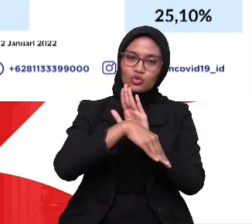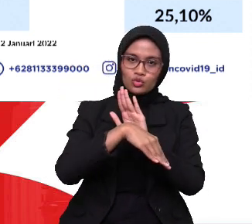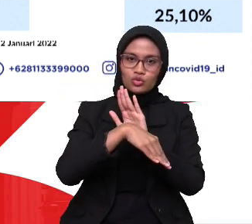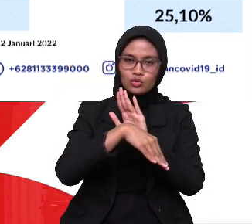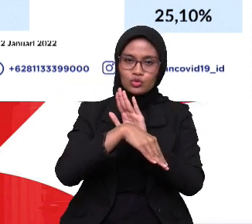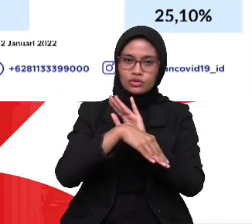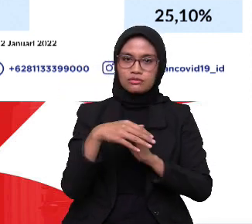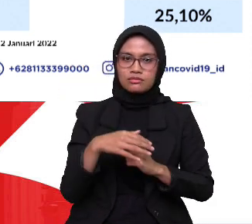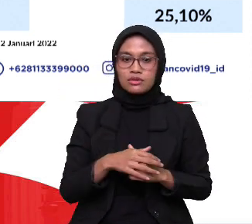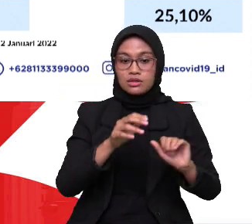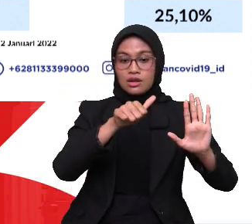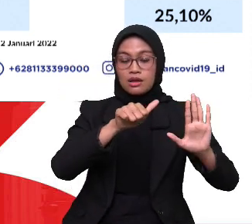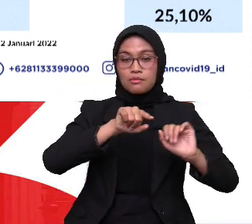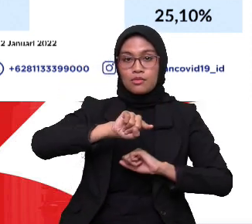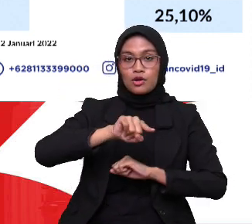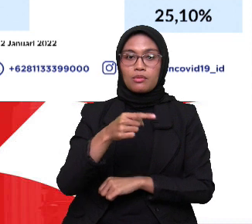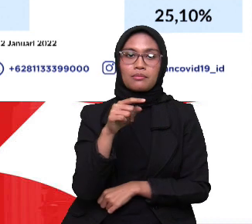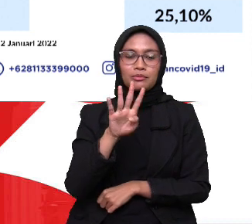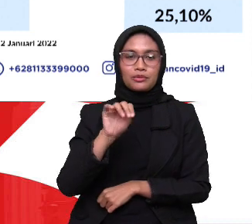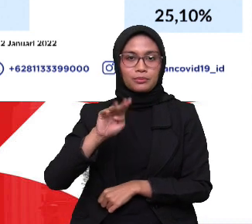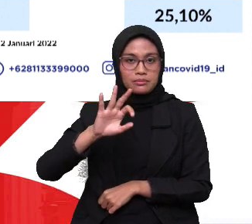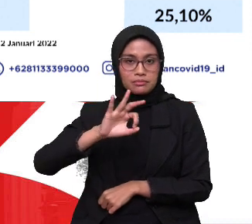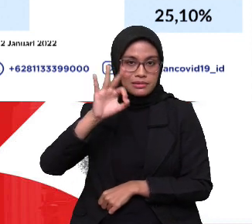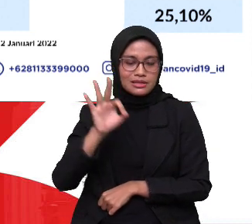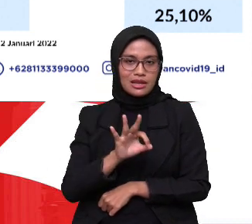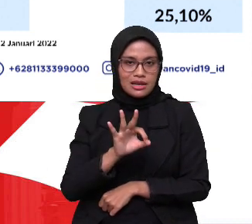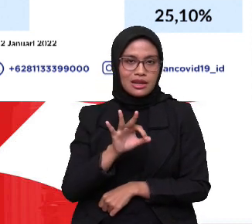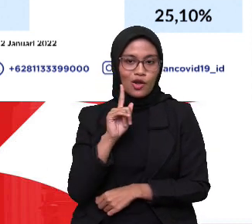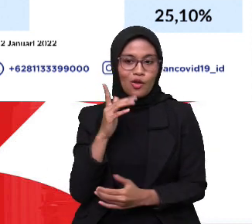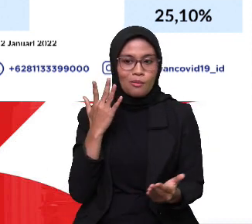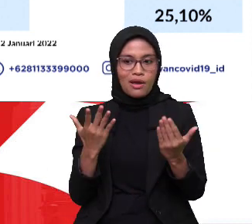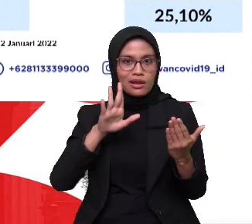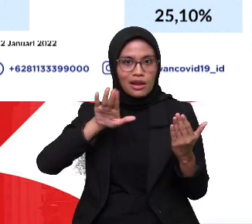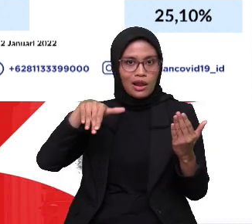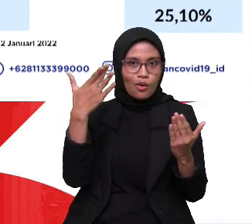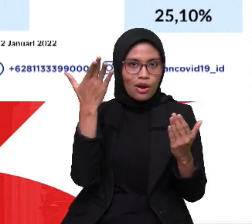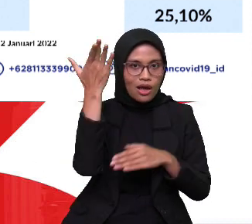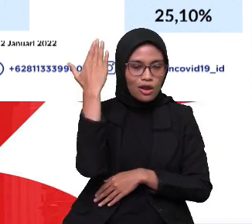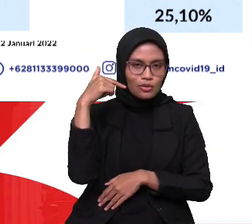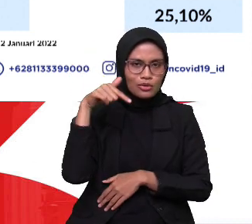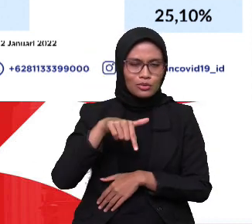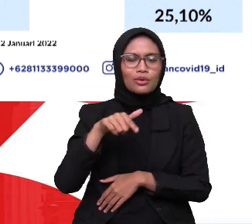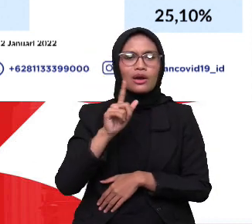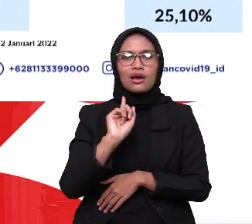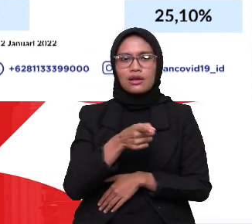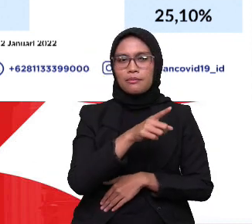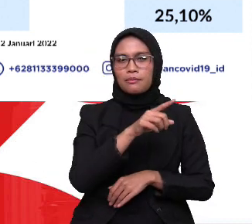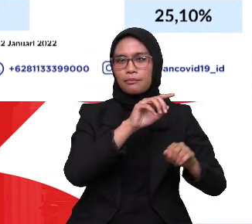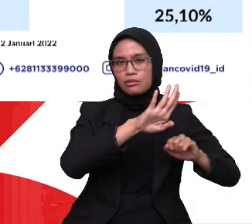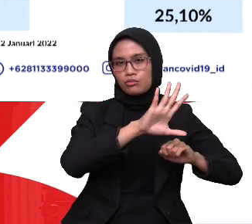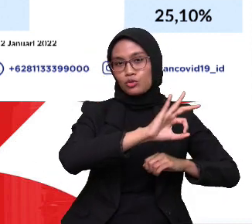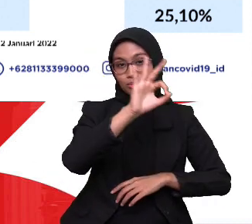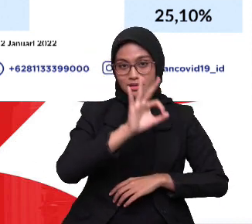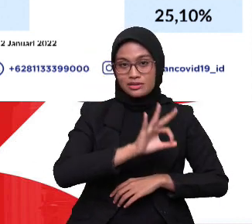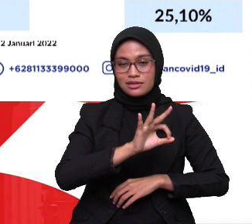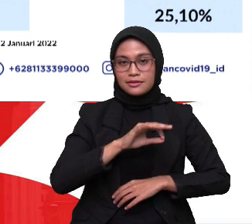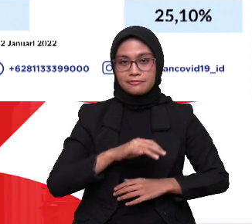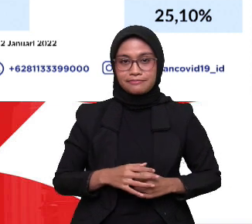sebesar 6,400 empat persen dibandingkan dengan tahun lalu yang hampir mencapai 40%